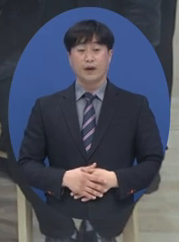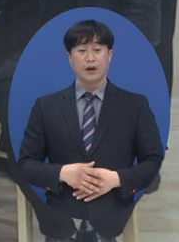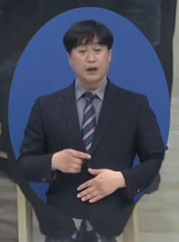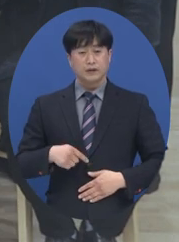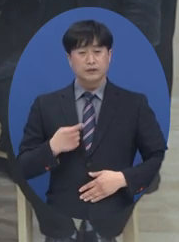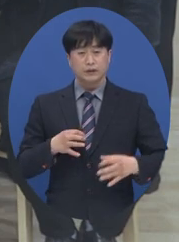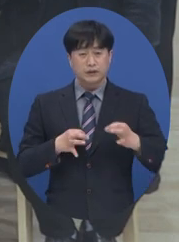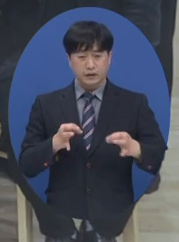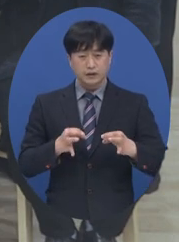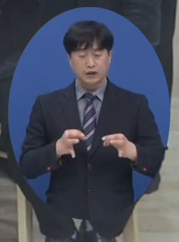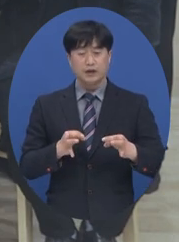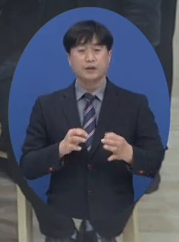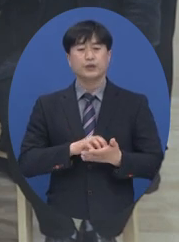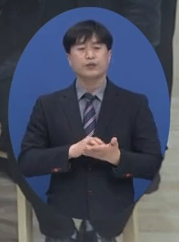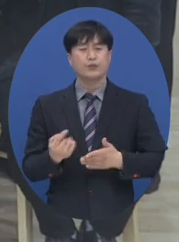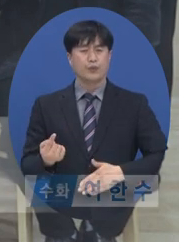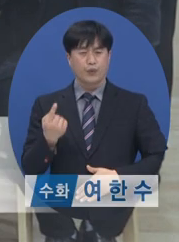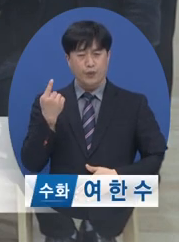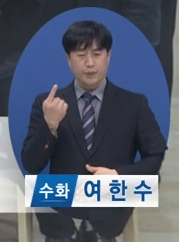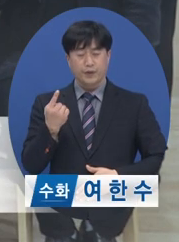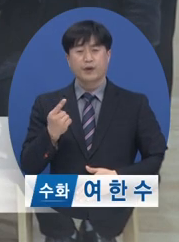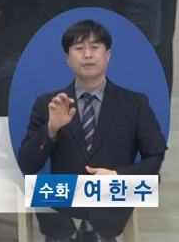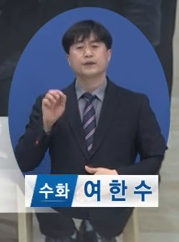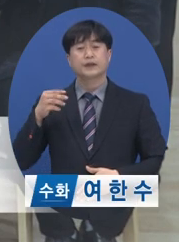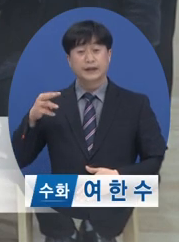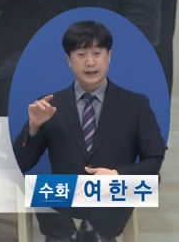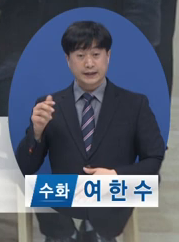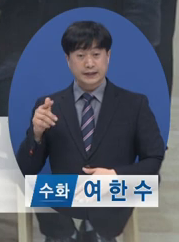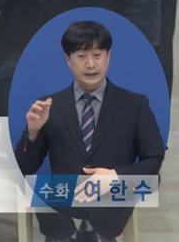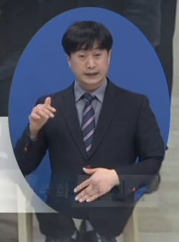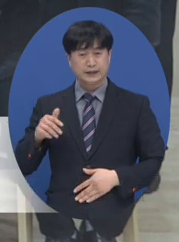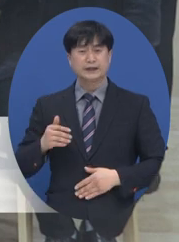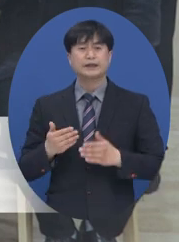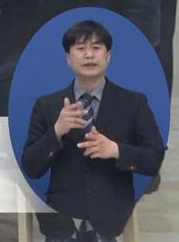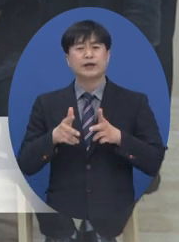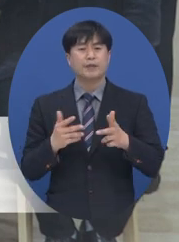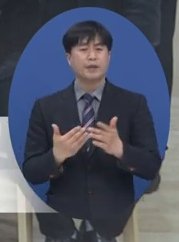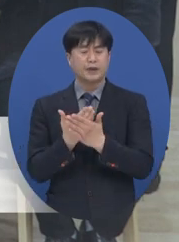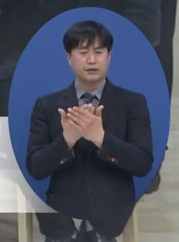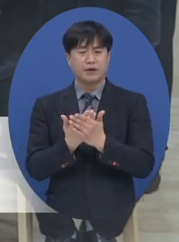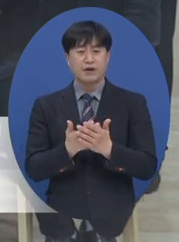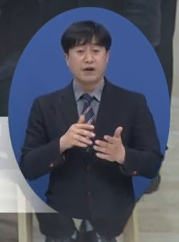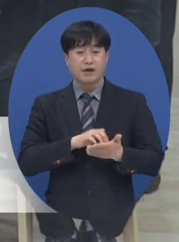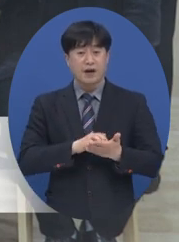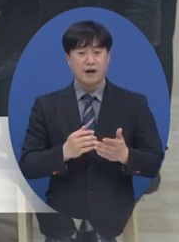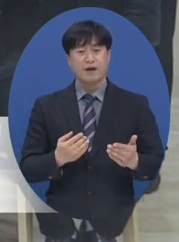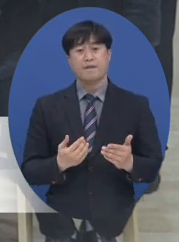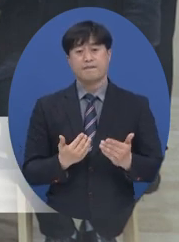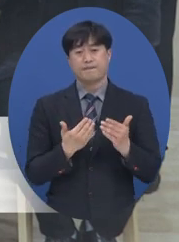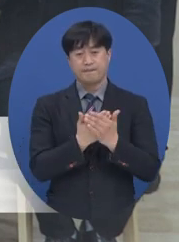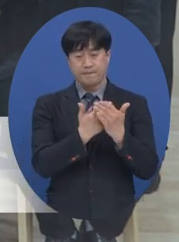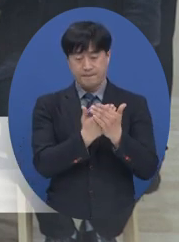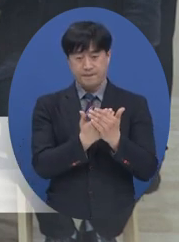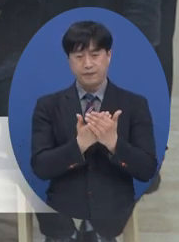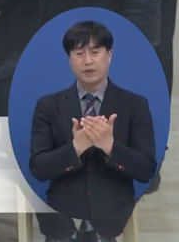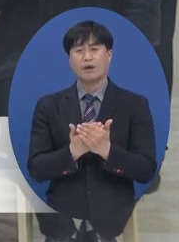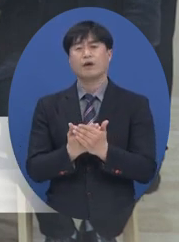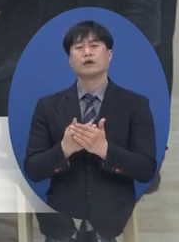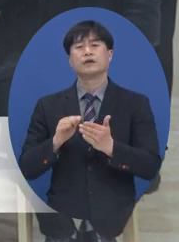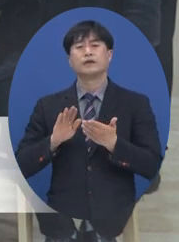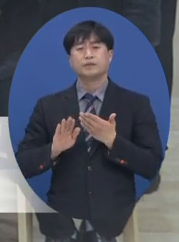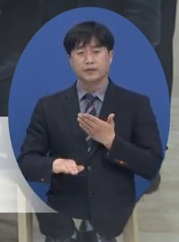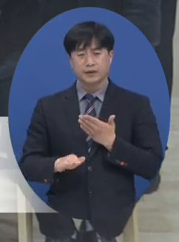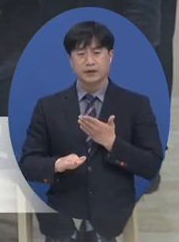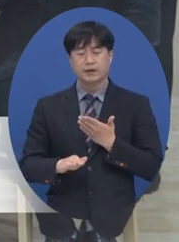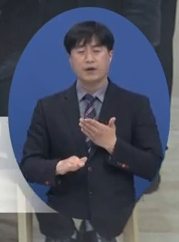자영업 비율이 높은 우리나라는 프랜차이즈 산업 또한 발전했는데요. 양적인 성장 이면에는 본사의 불공정한 행위에